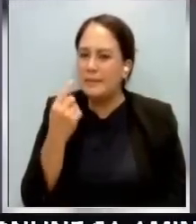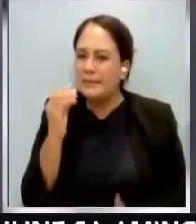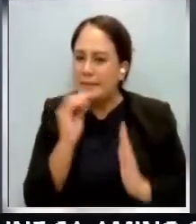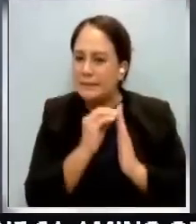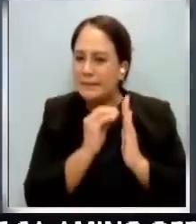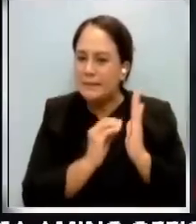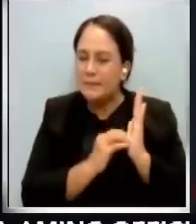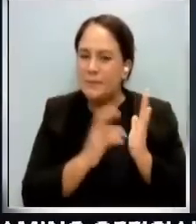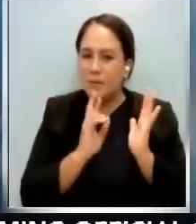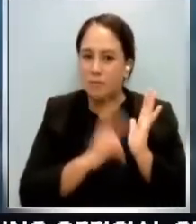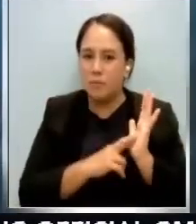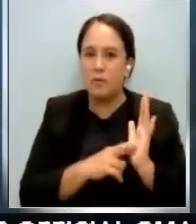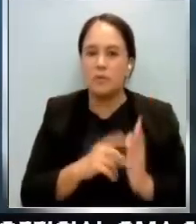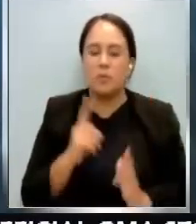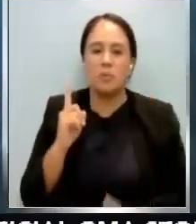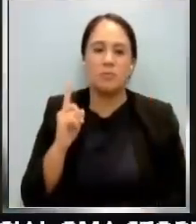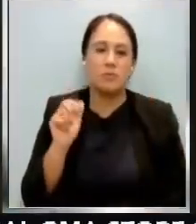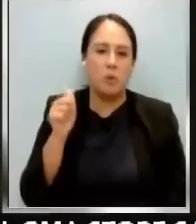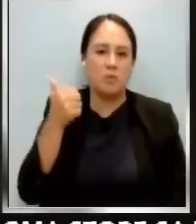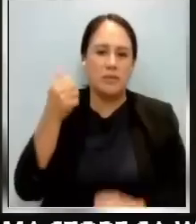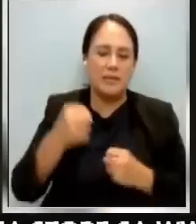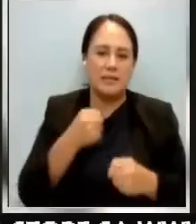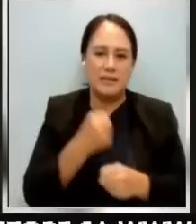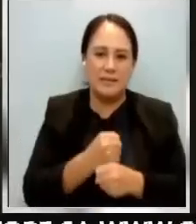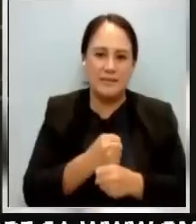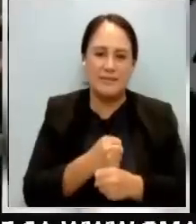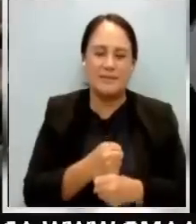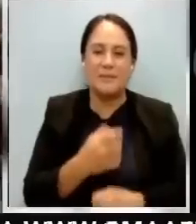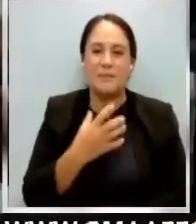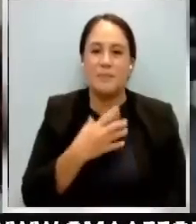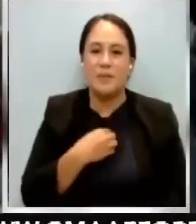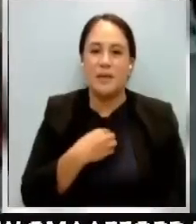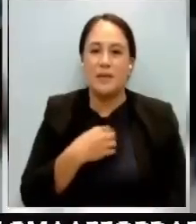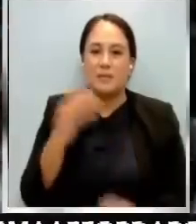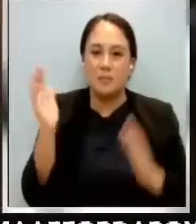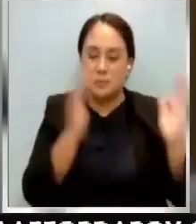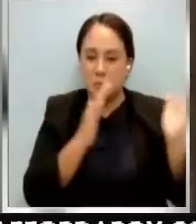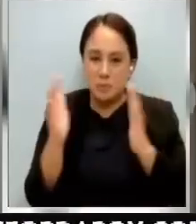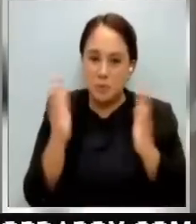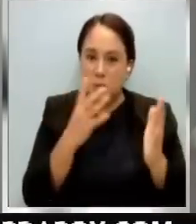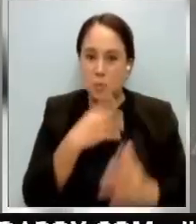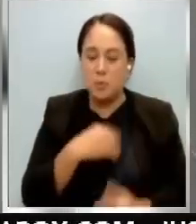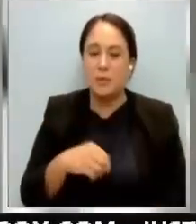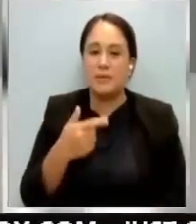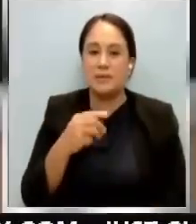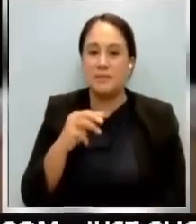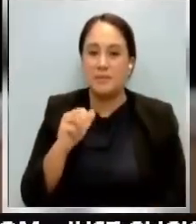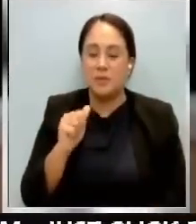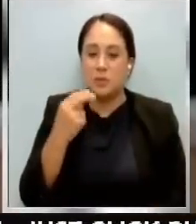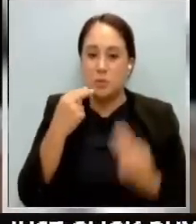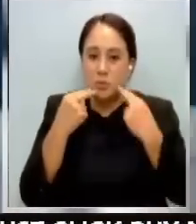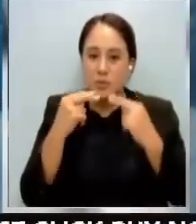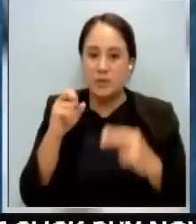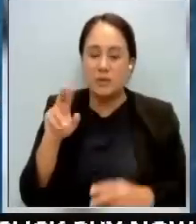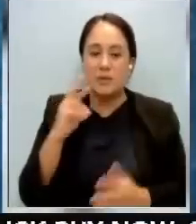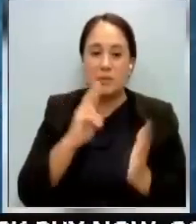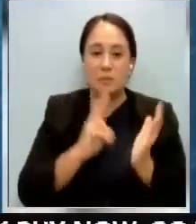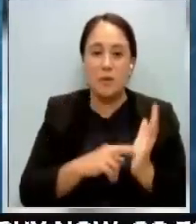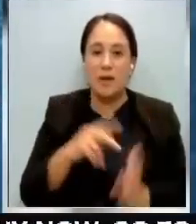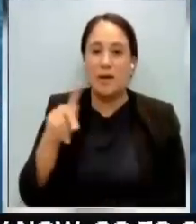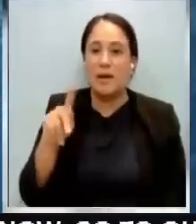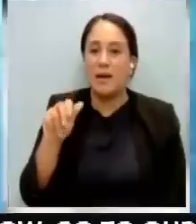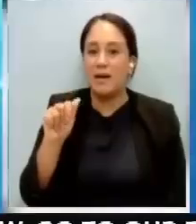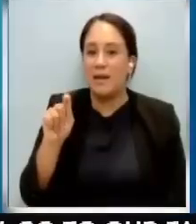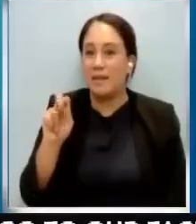Mahigit isang dekada namang reporter at veterano ng mga bagyo coverage, si GMA Integrated News Senior Reporter Katrina Son, na